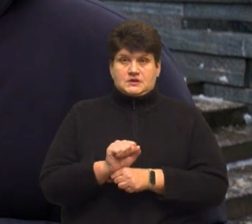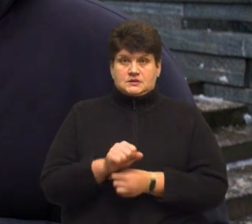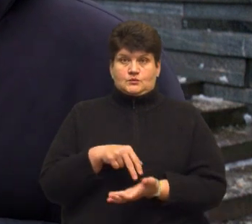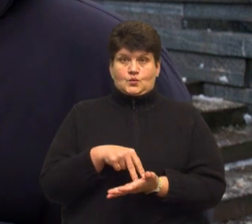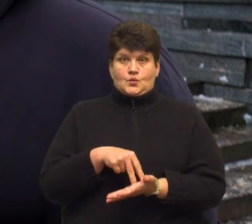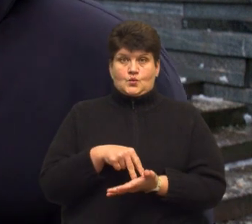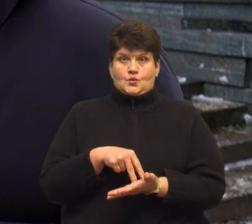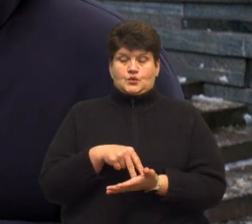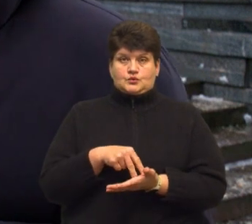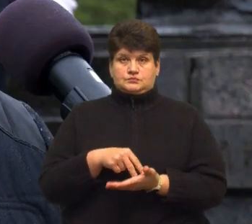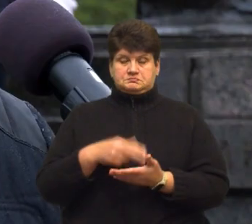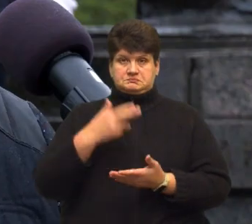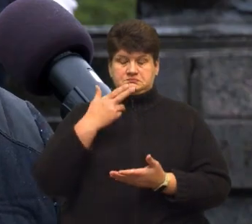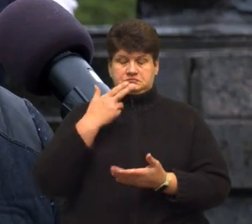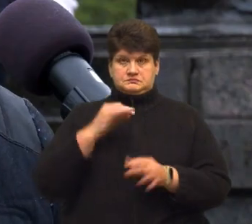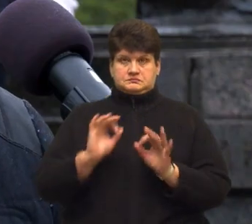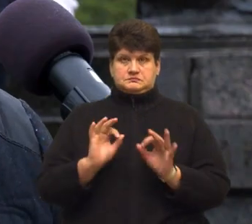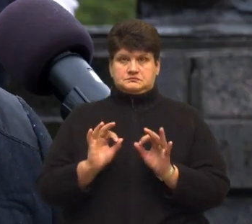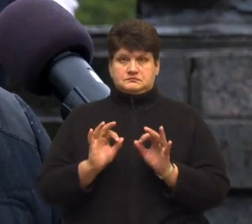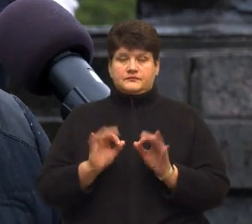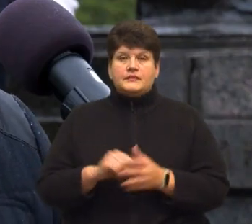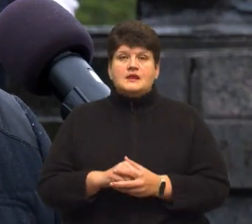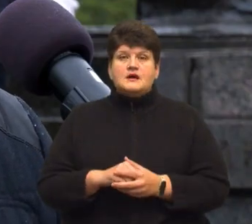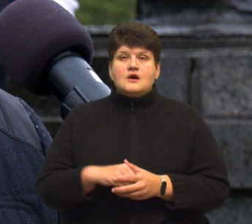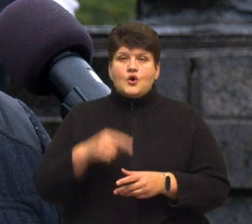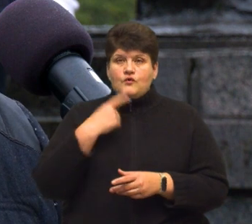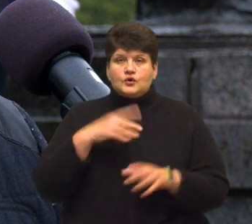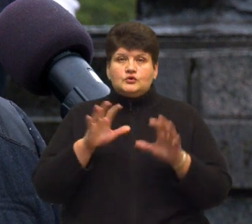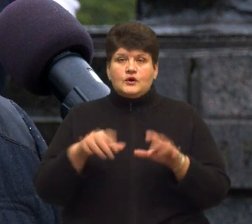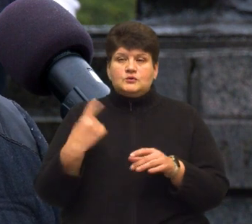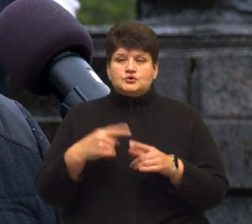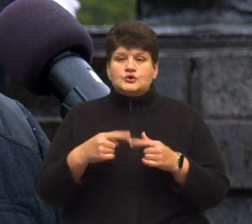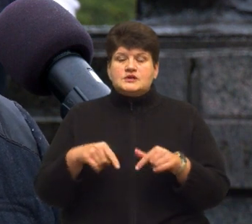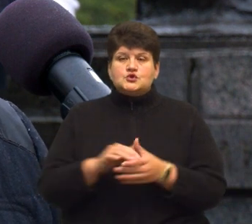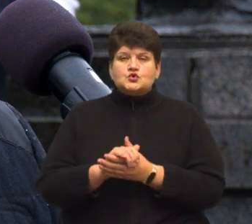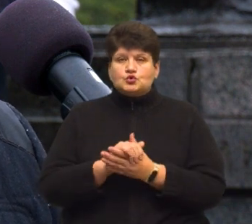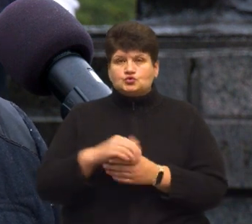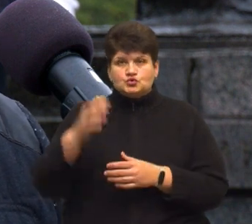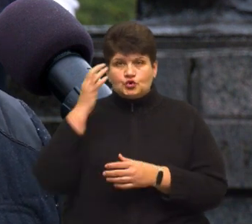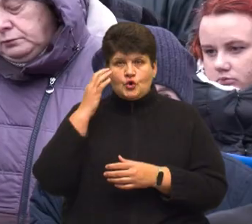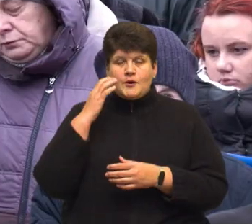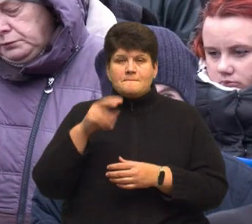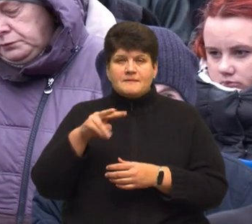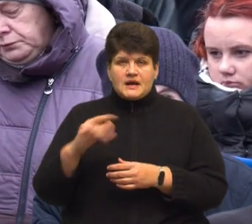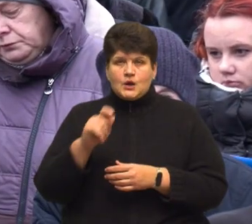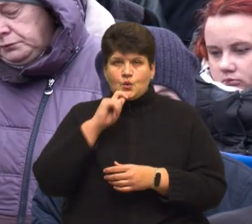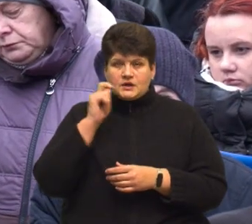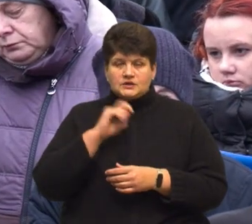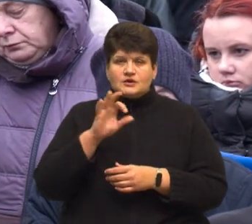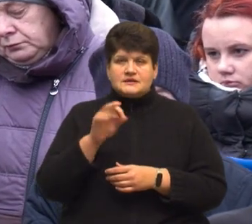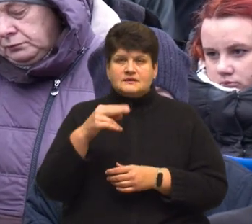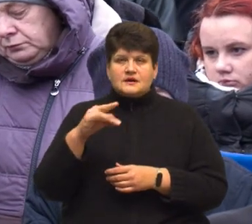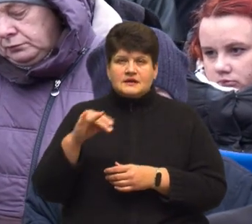організм став якось свою норму за словами голови обласної організації Союз Чорнобиль Україна Олександр деркача на Тернопільщині